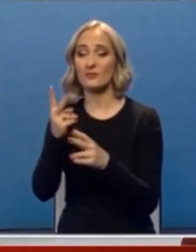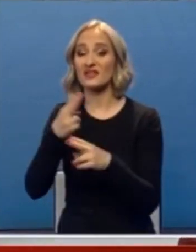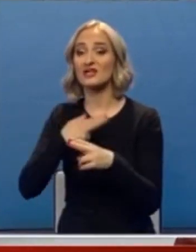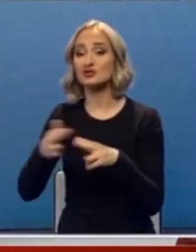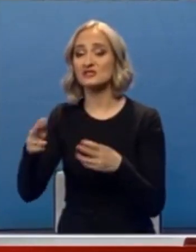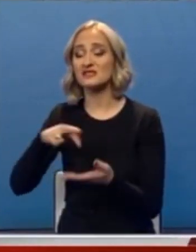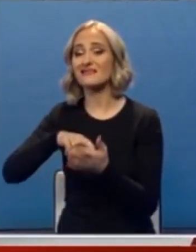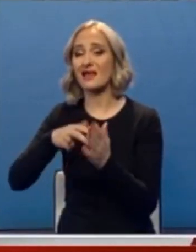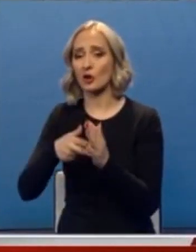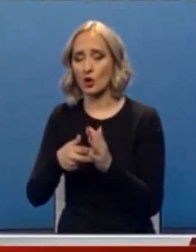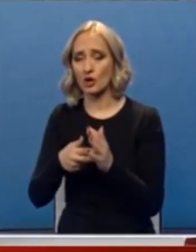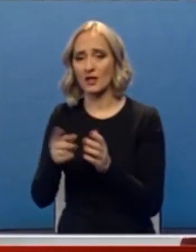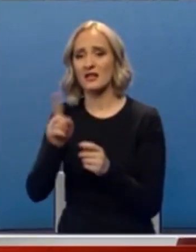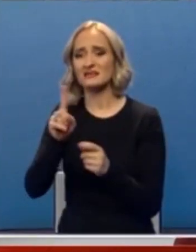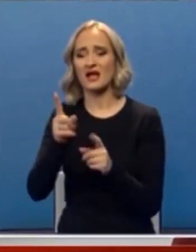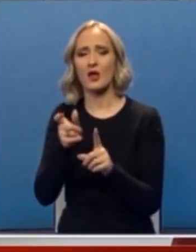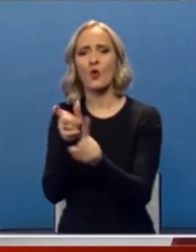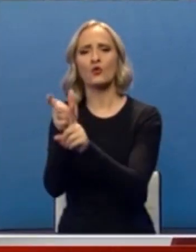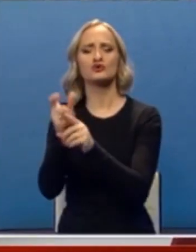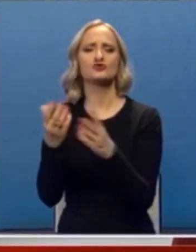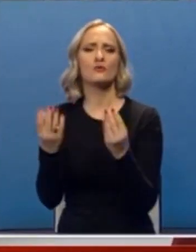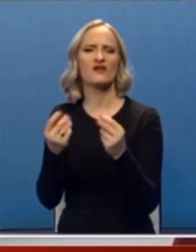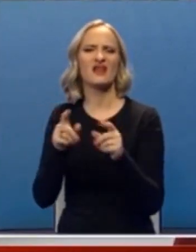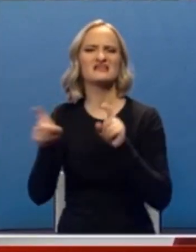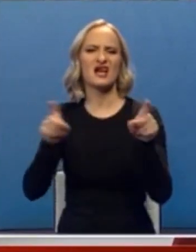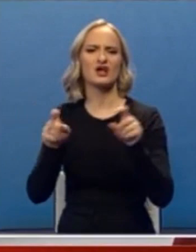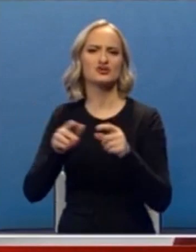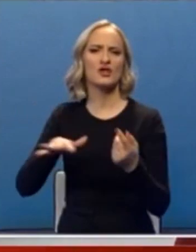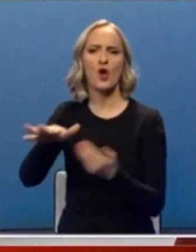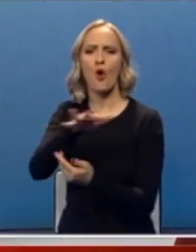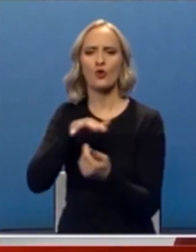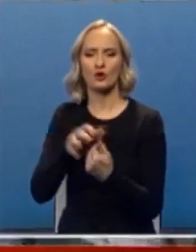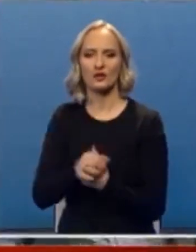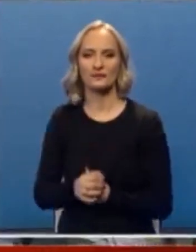čiste tehnologije, dakle da ne utiču puno na zagađenje okoline.